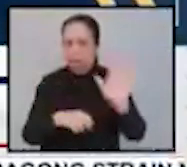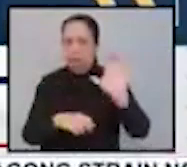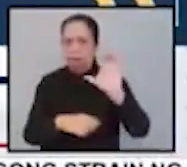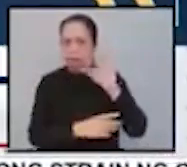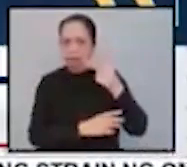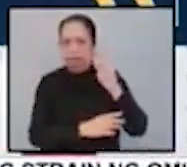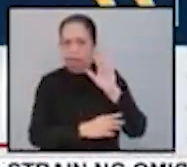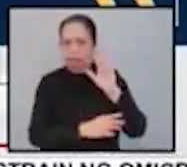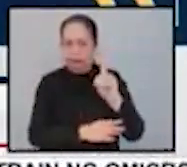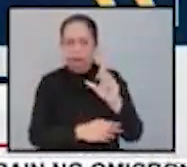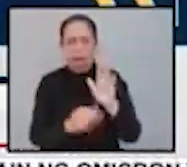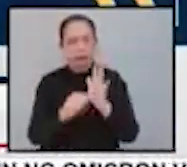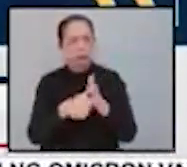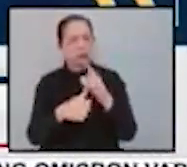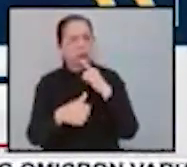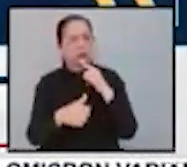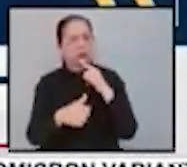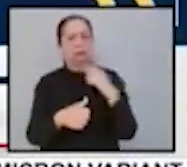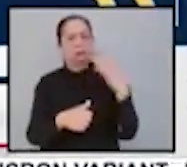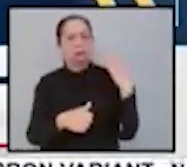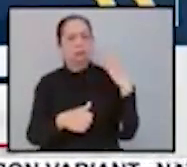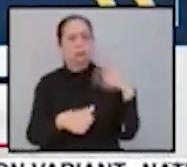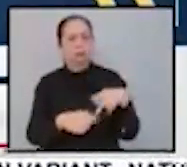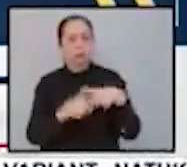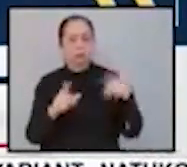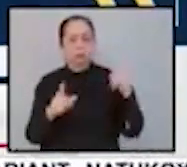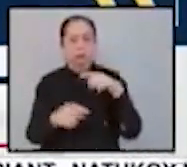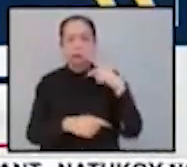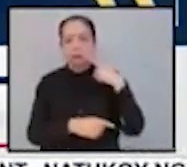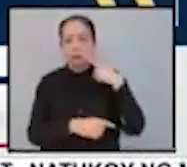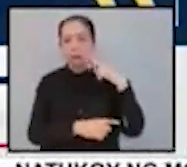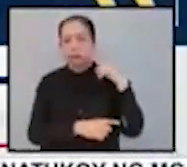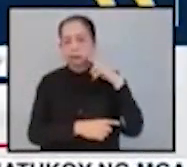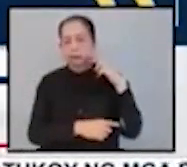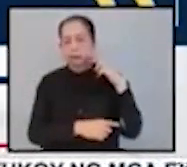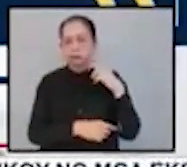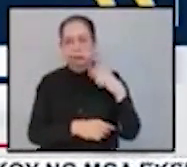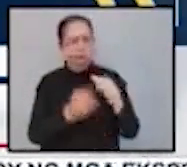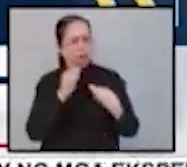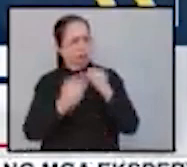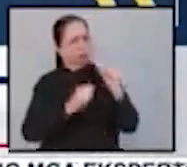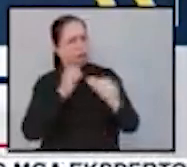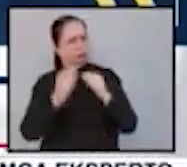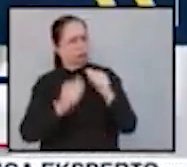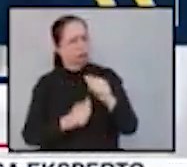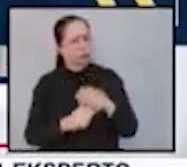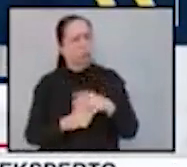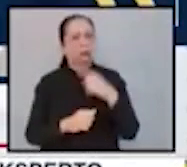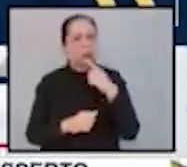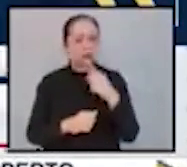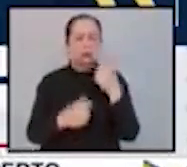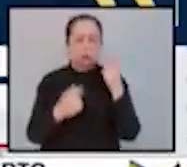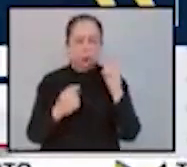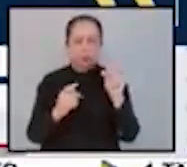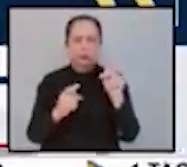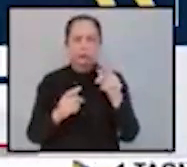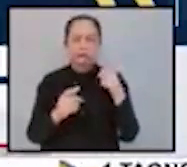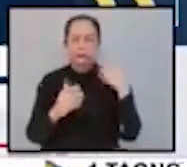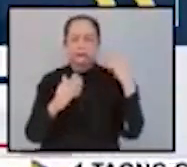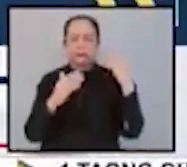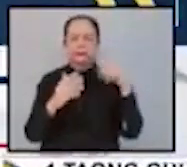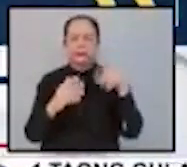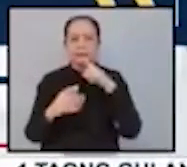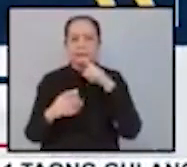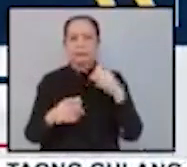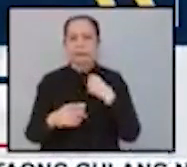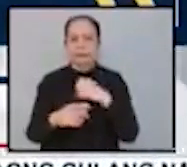namang itinanggi ni CHED Chairman Prospero De Vera III ang naturang alegasyon. Gayunpaman anya, makakaasa ang senadora